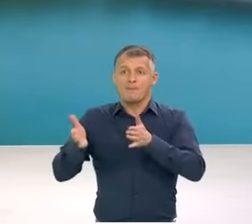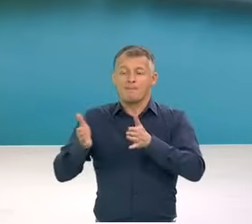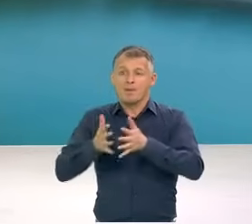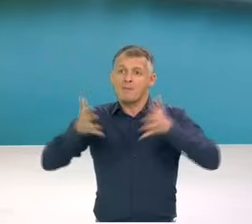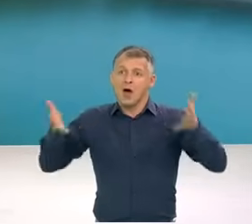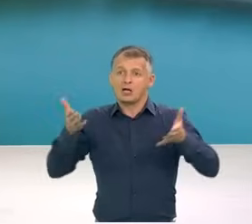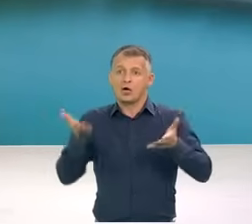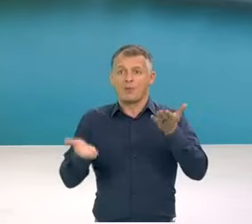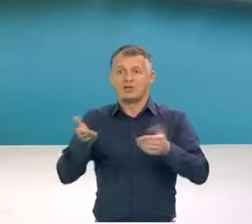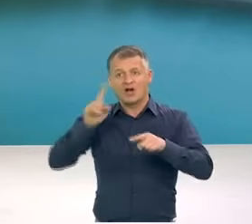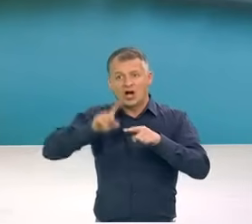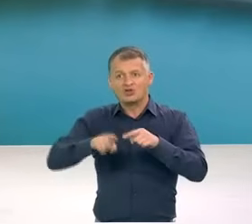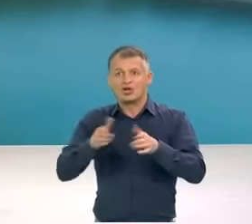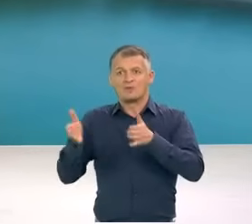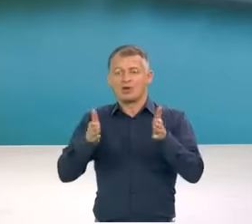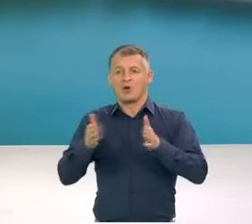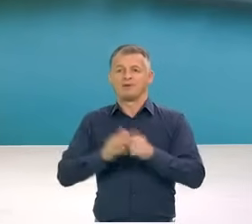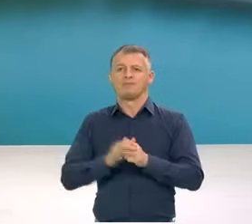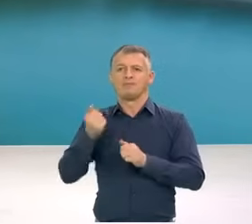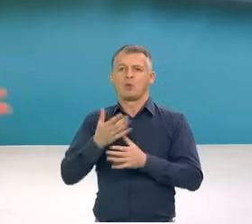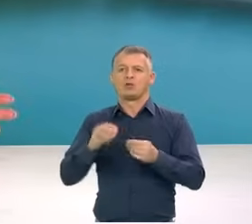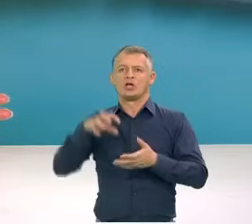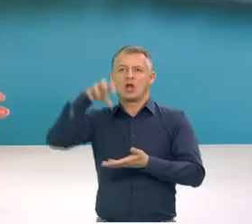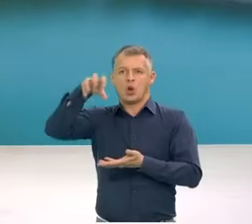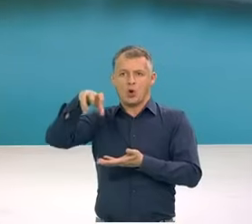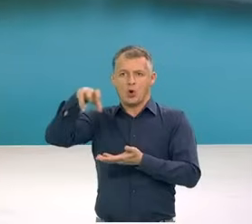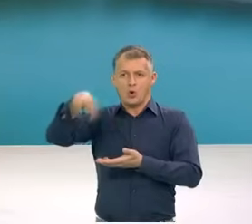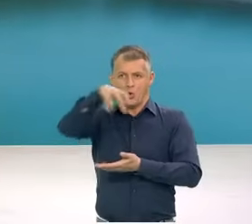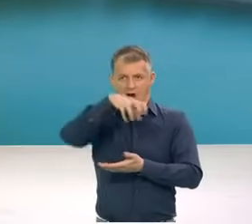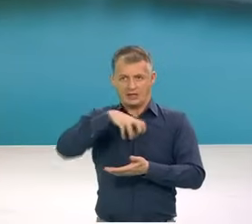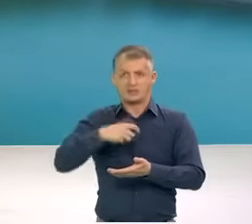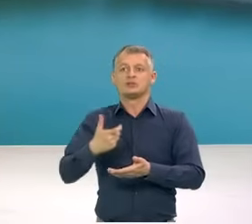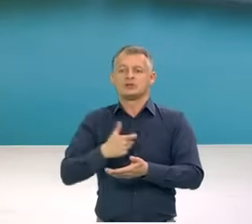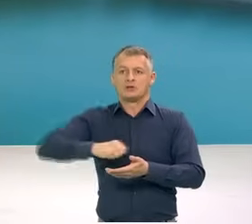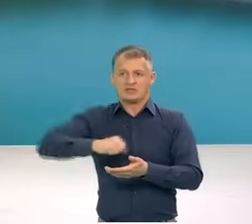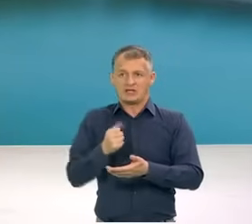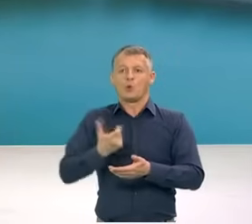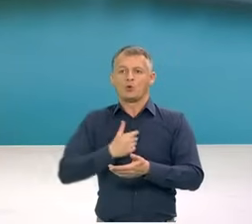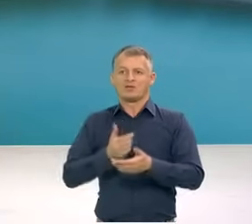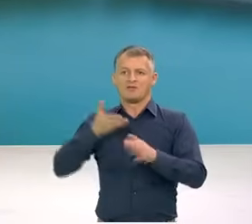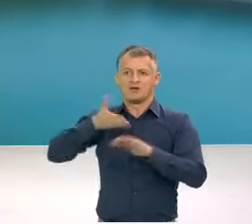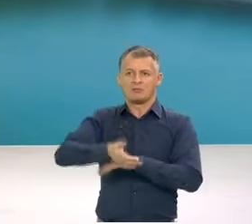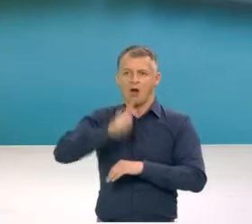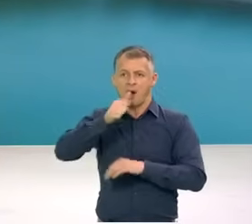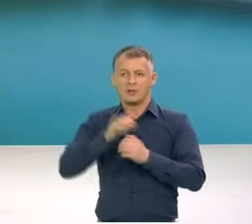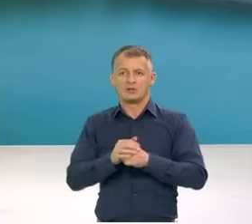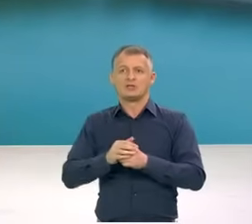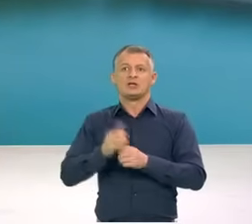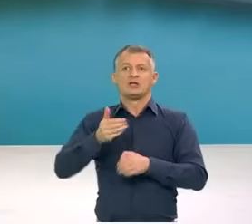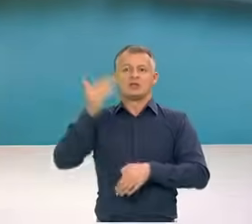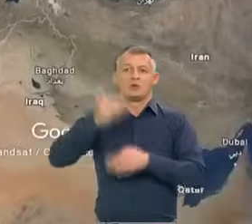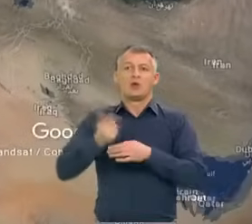perioadă mai multe localități din țară riscă să fie inundate iar digurile ar putea ceda din cauza debitelor peste